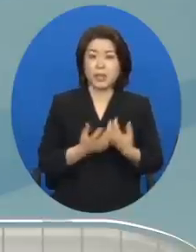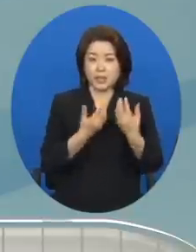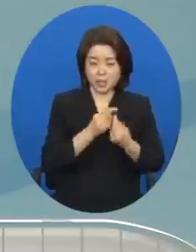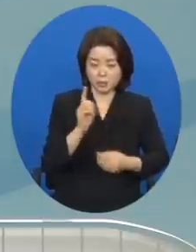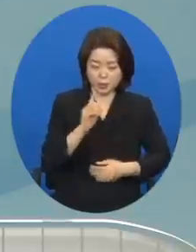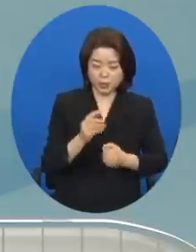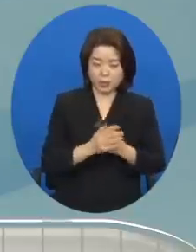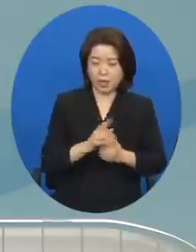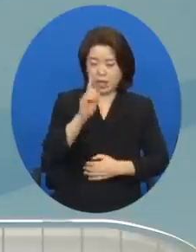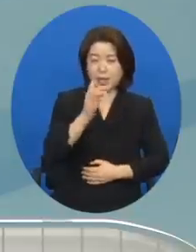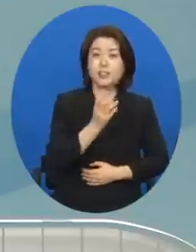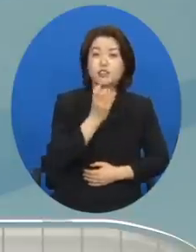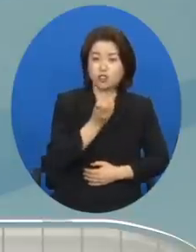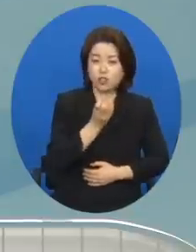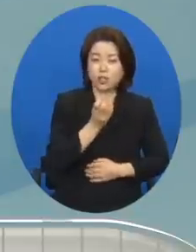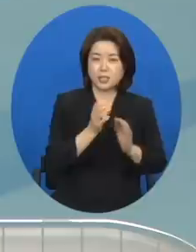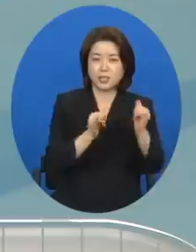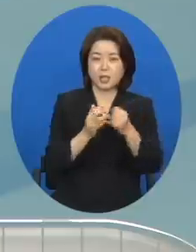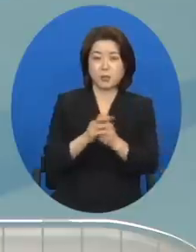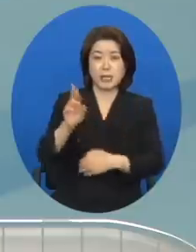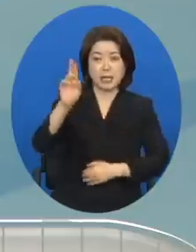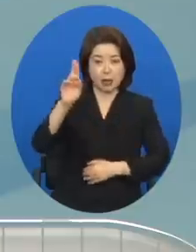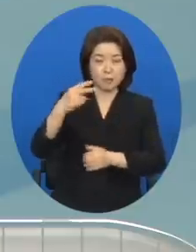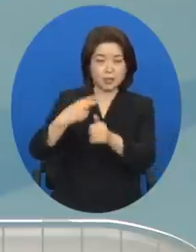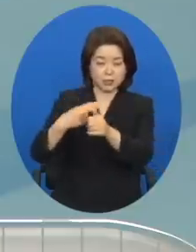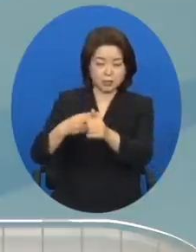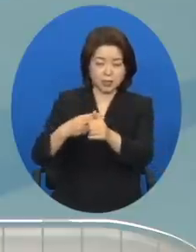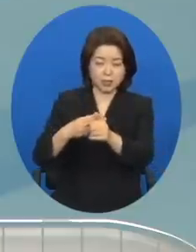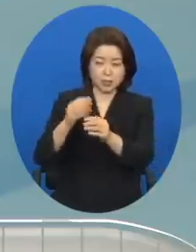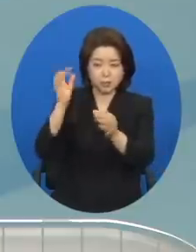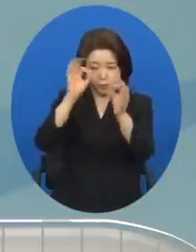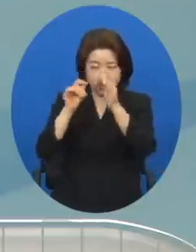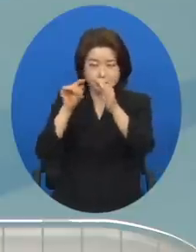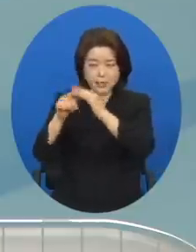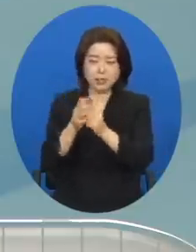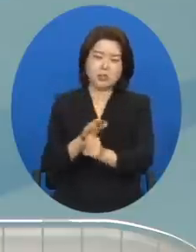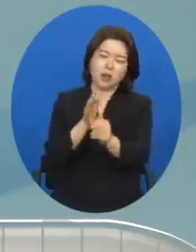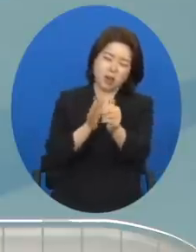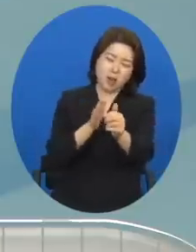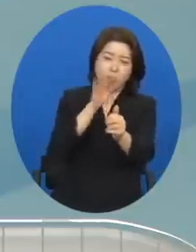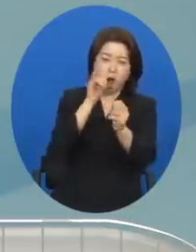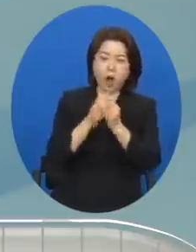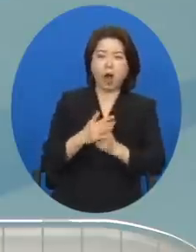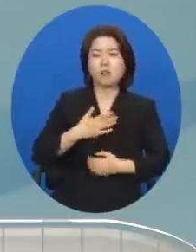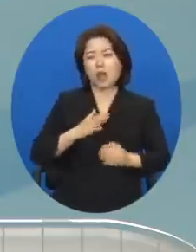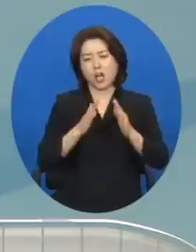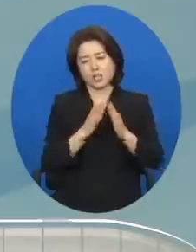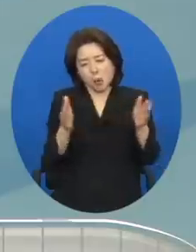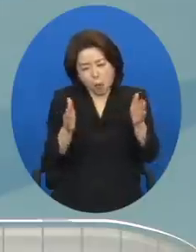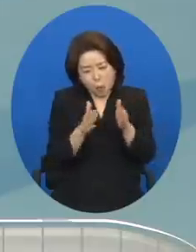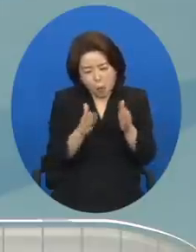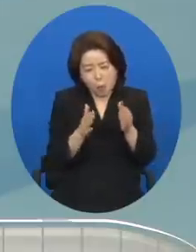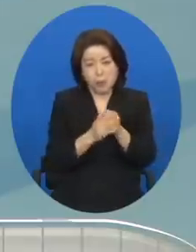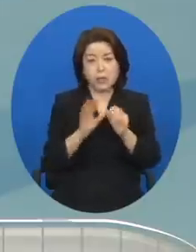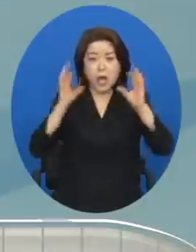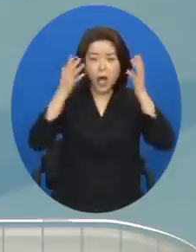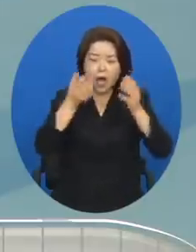한 유대인이 랍비에게 찾아가서 하소연을 했습니다. 우리 집은 작은데 애들은